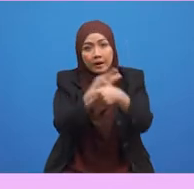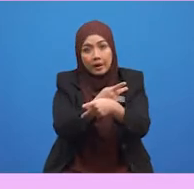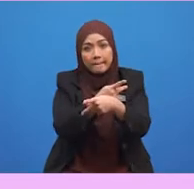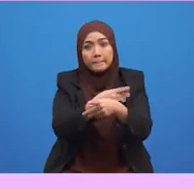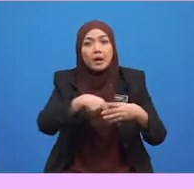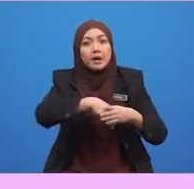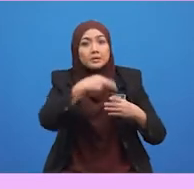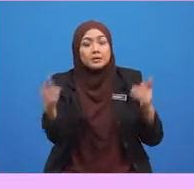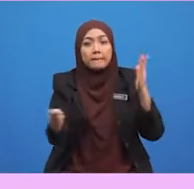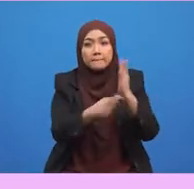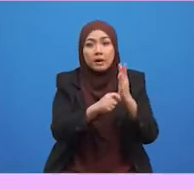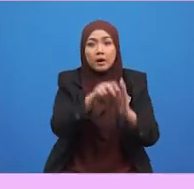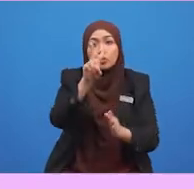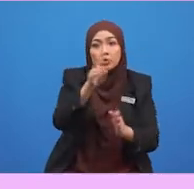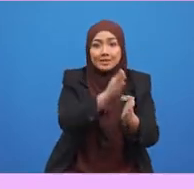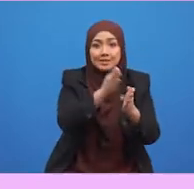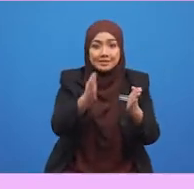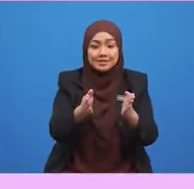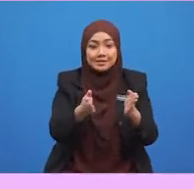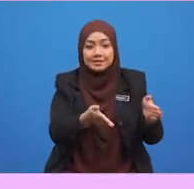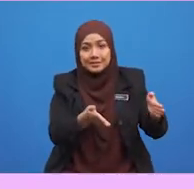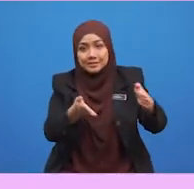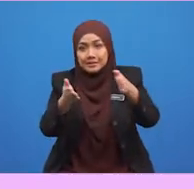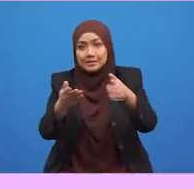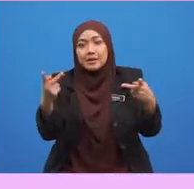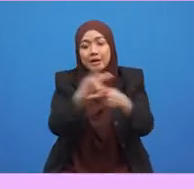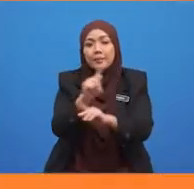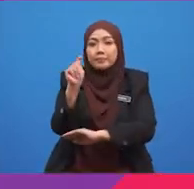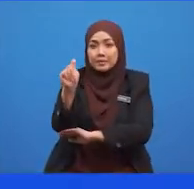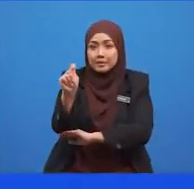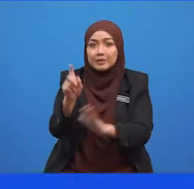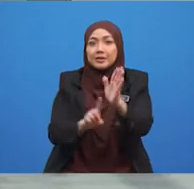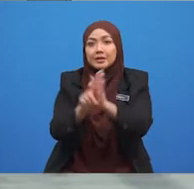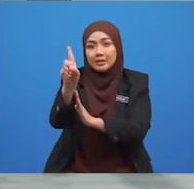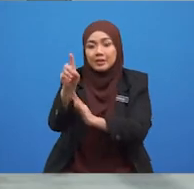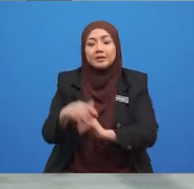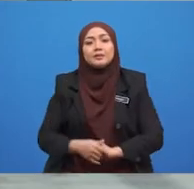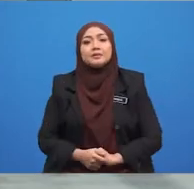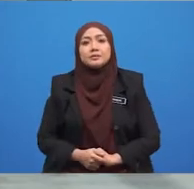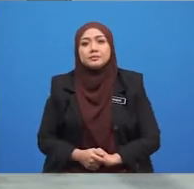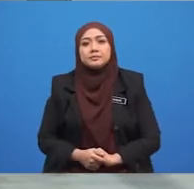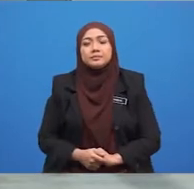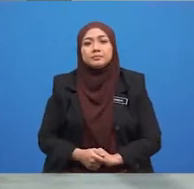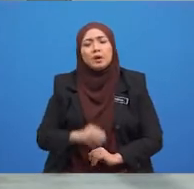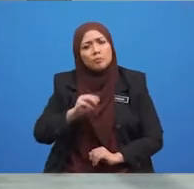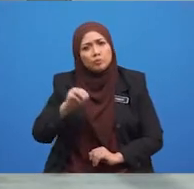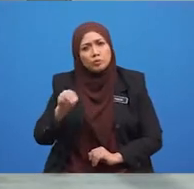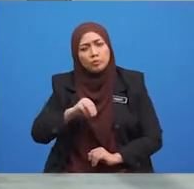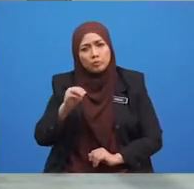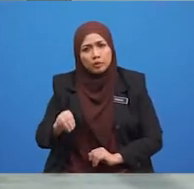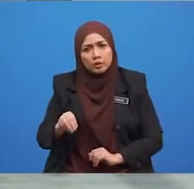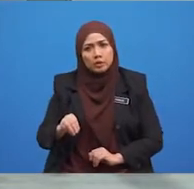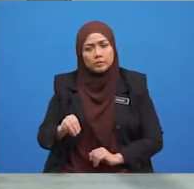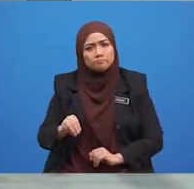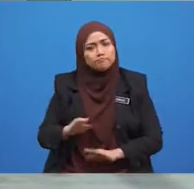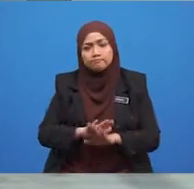darab hasil tambah dua sisi selari darab tinggi. Baiklah, murid-murid. Tidak lengkap